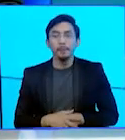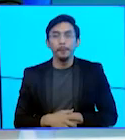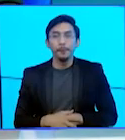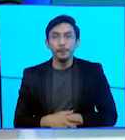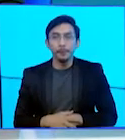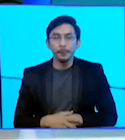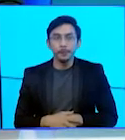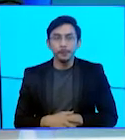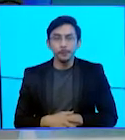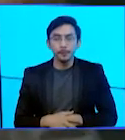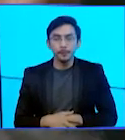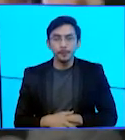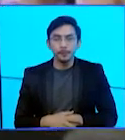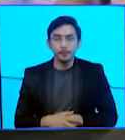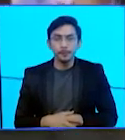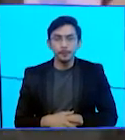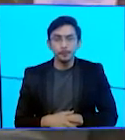Jawa Barat.